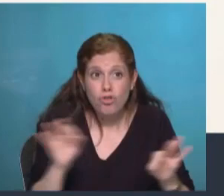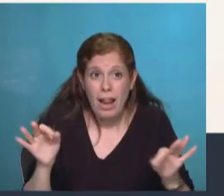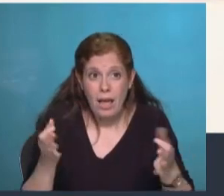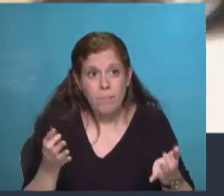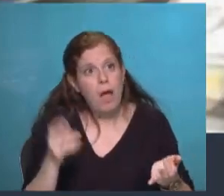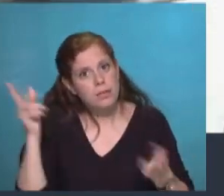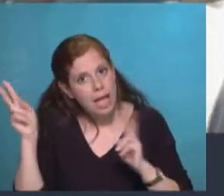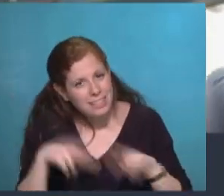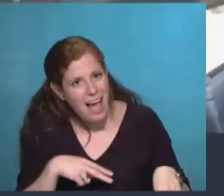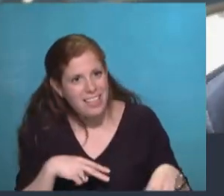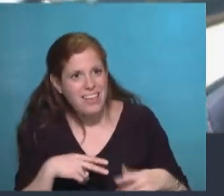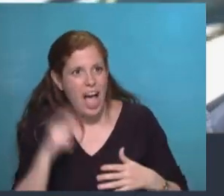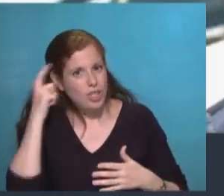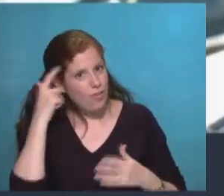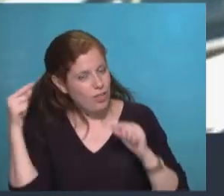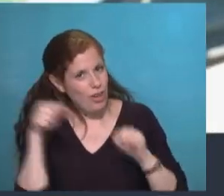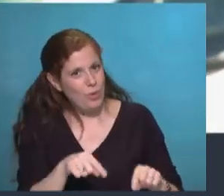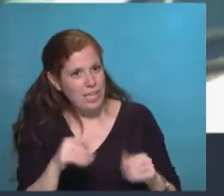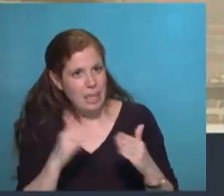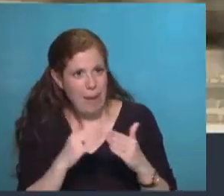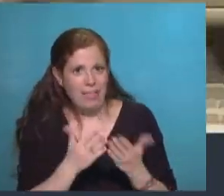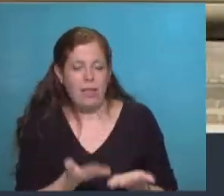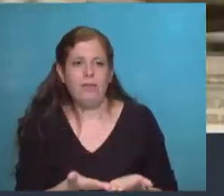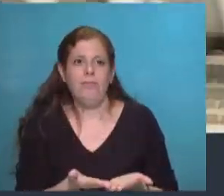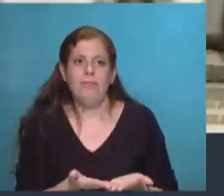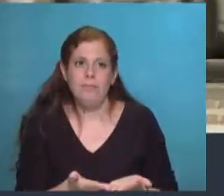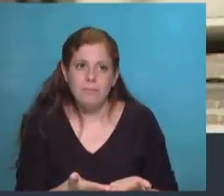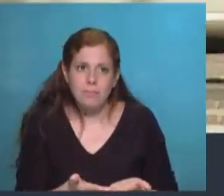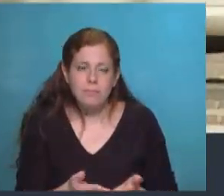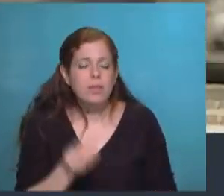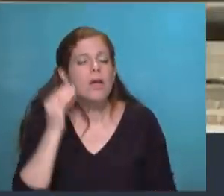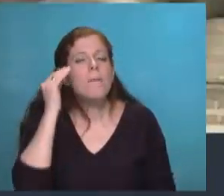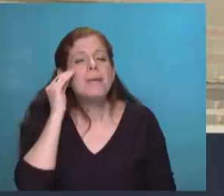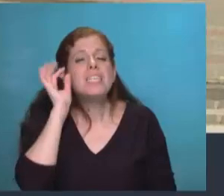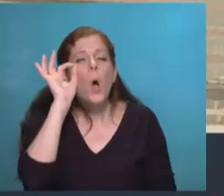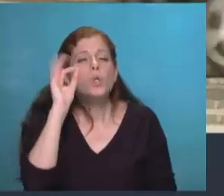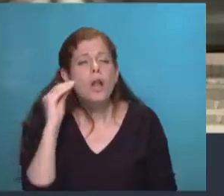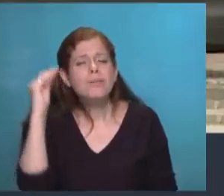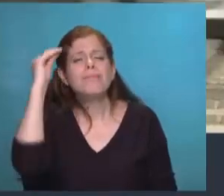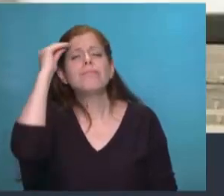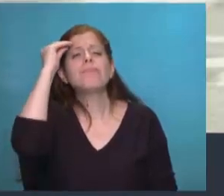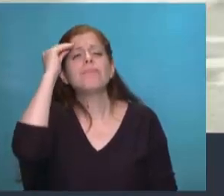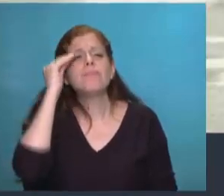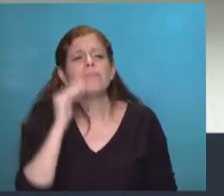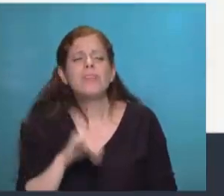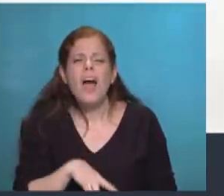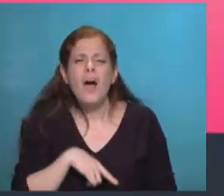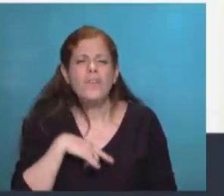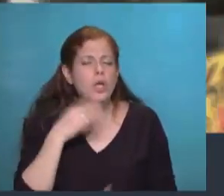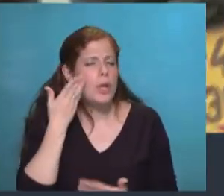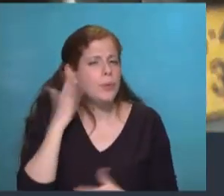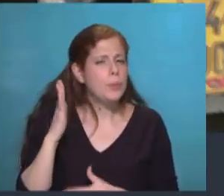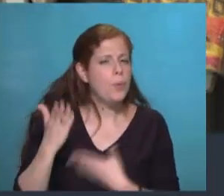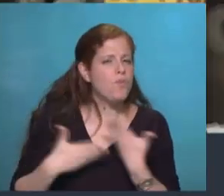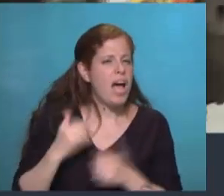אז חזרתי, חשבתי שאני חוזרת הביתה. בזיכרון שלה צרובה חוויית הניכור והיחס